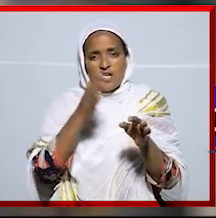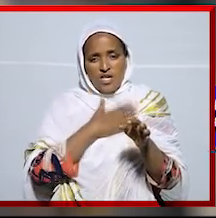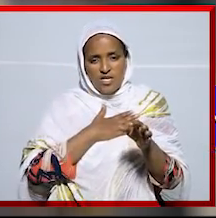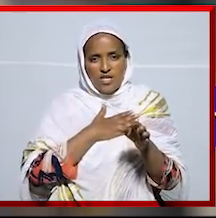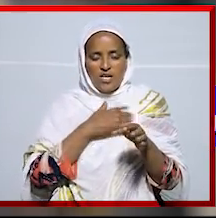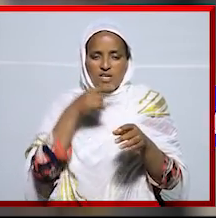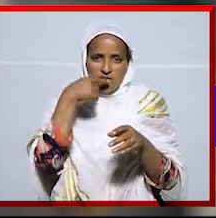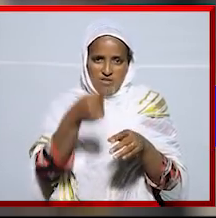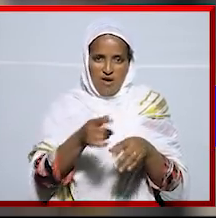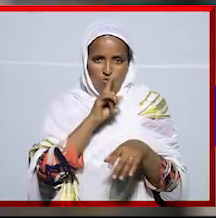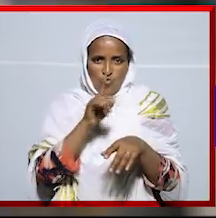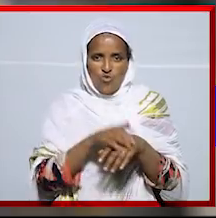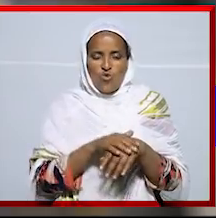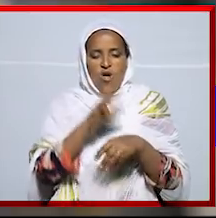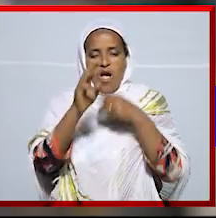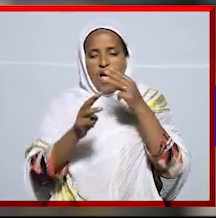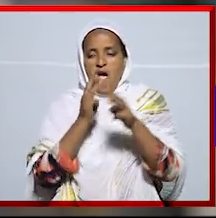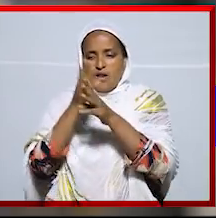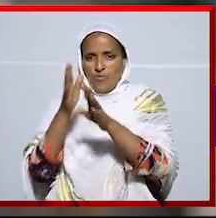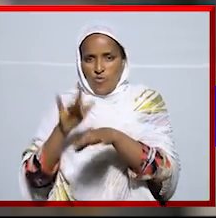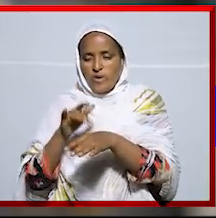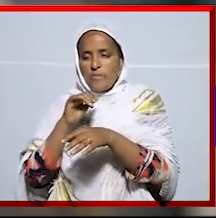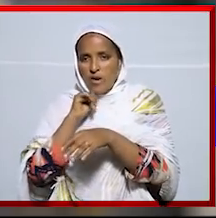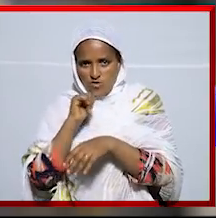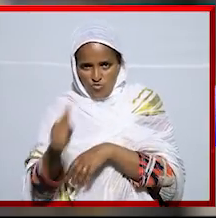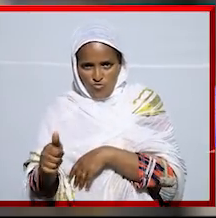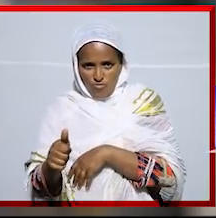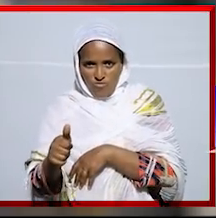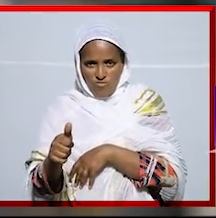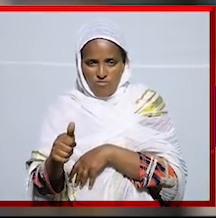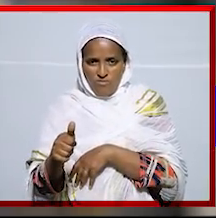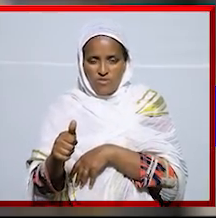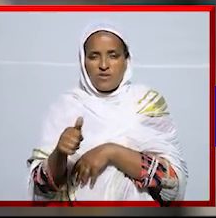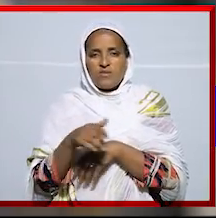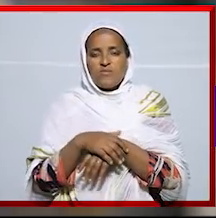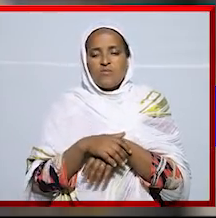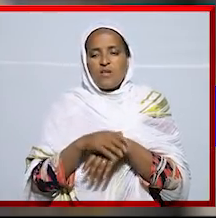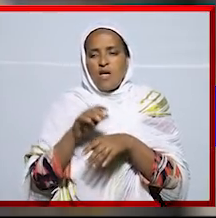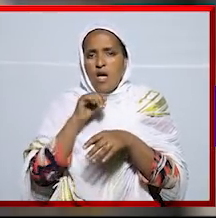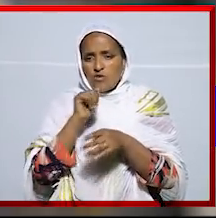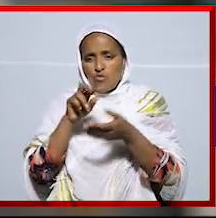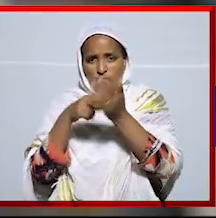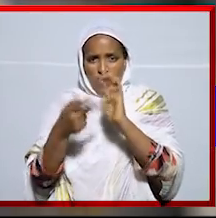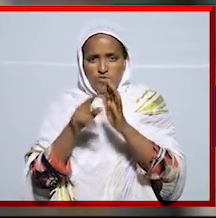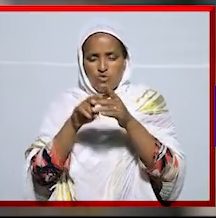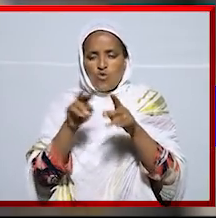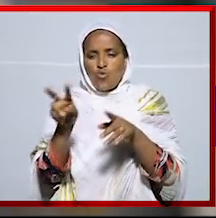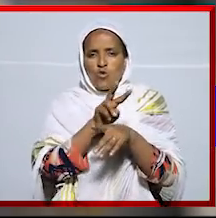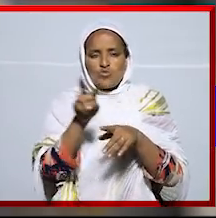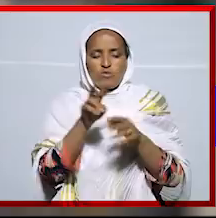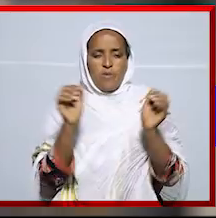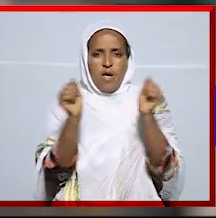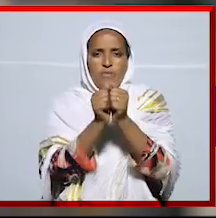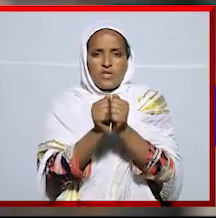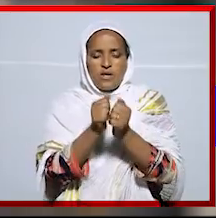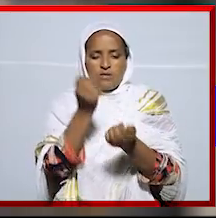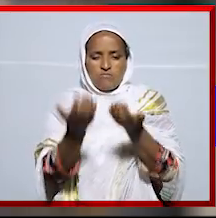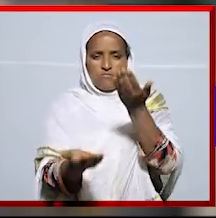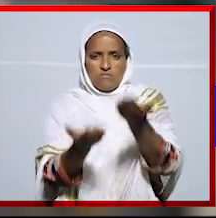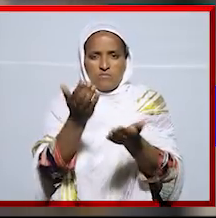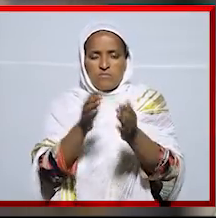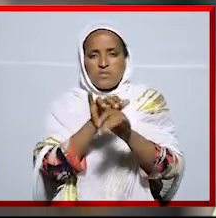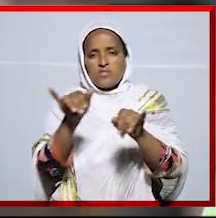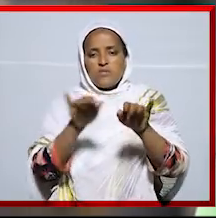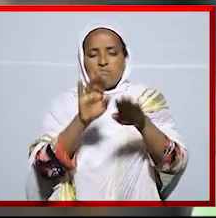ነገር ስትኖር ያው ወደ አንድ ሌላ ቦታ አዝንባል ነው ይችላል። ያ ደግሞ አንዱ ከአንዱ ጋር ሊጋጨብ ይችላል። ገባ? አንድ ሁለቱም ነገር አንድ ላይ ይድል